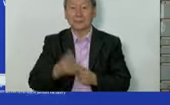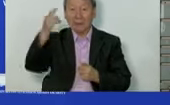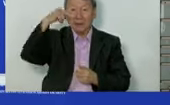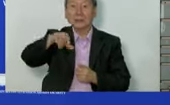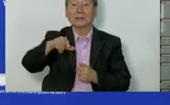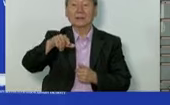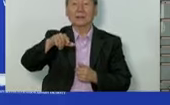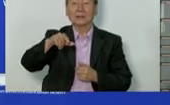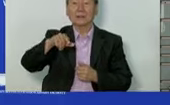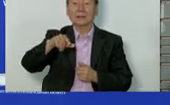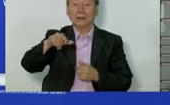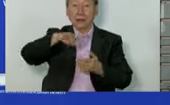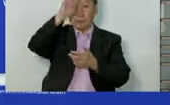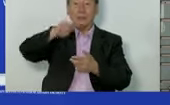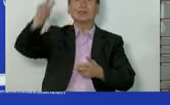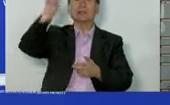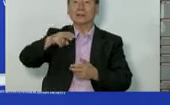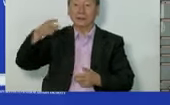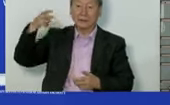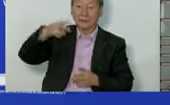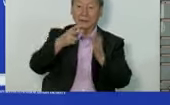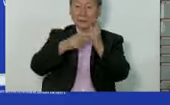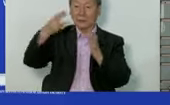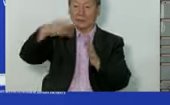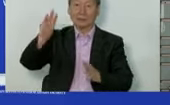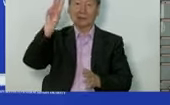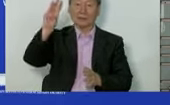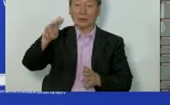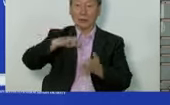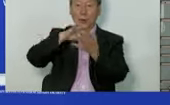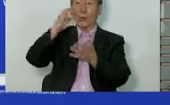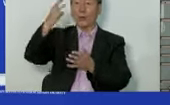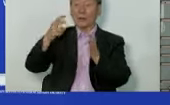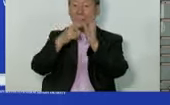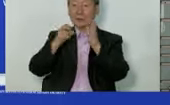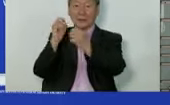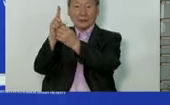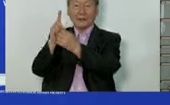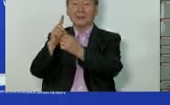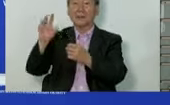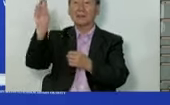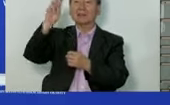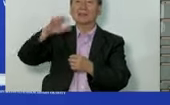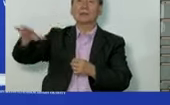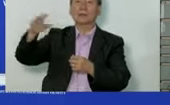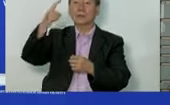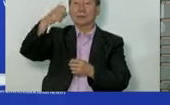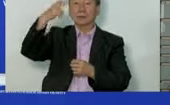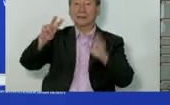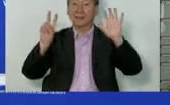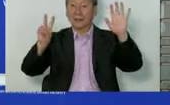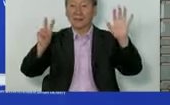COVID-19. Из них в городе Бишкек 2733, в городе Ош 711, в Баткенской